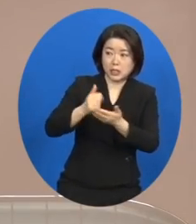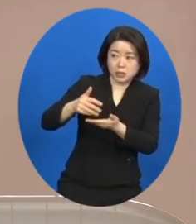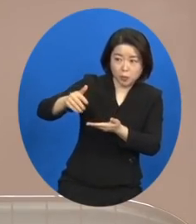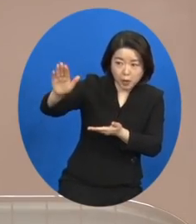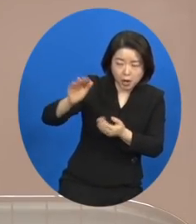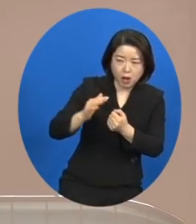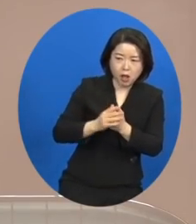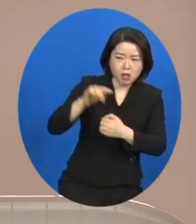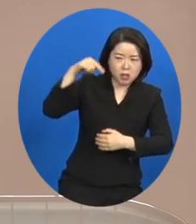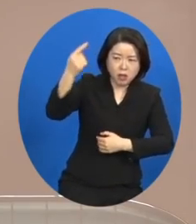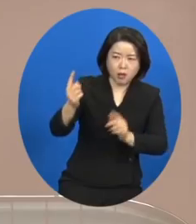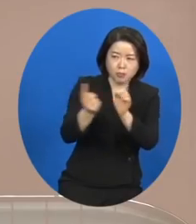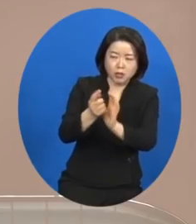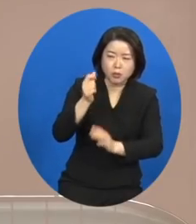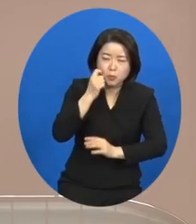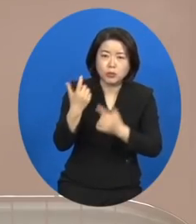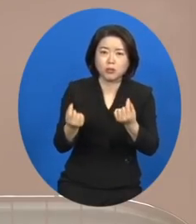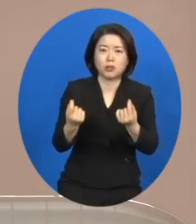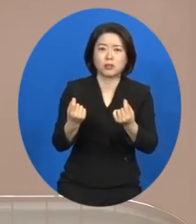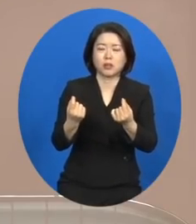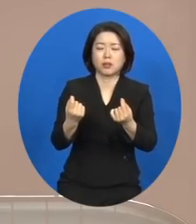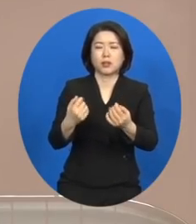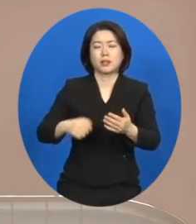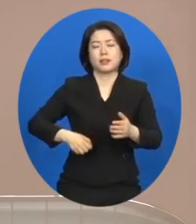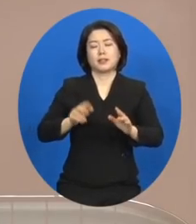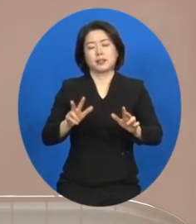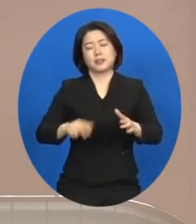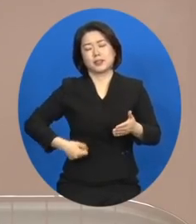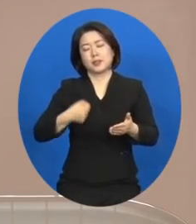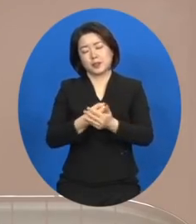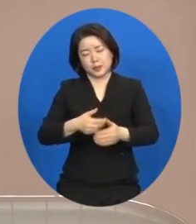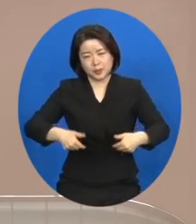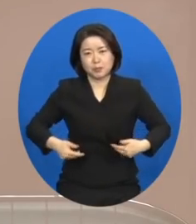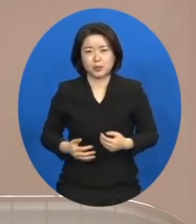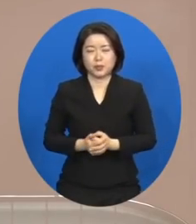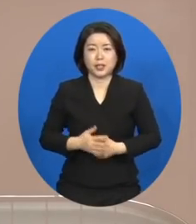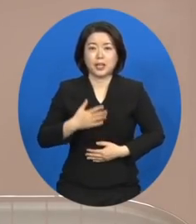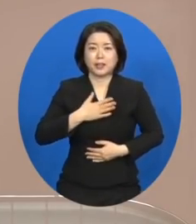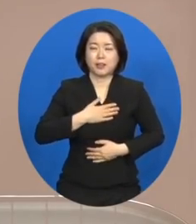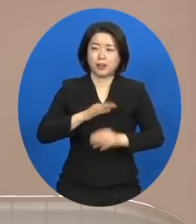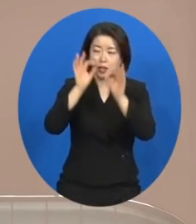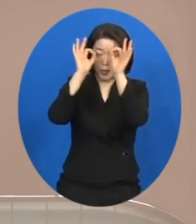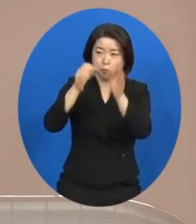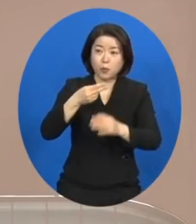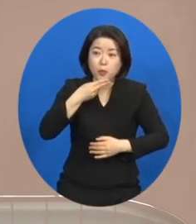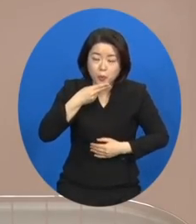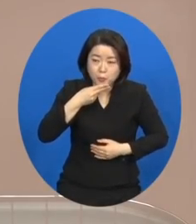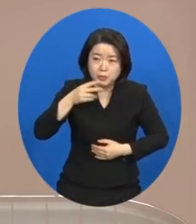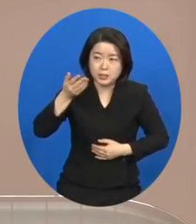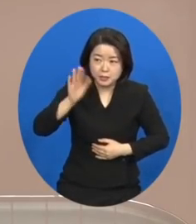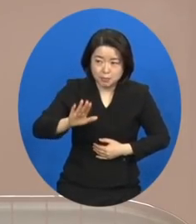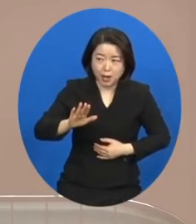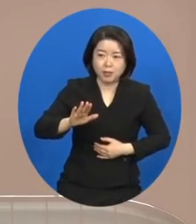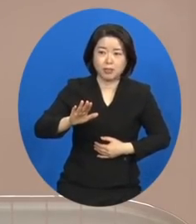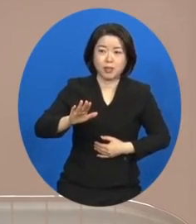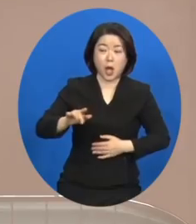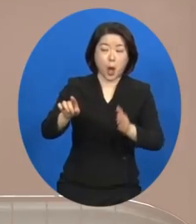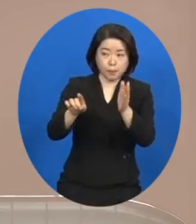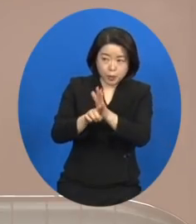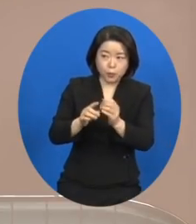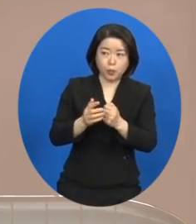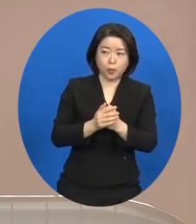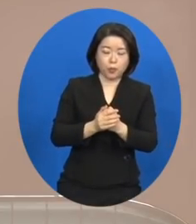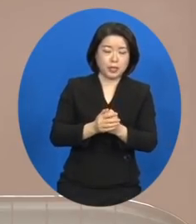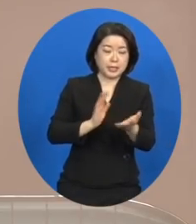못 만날 것 같아요. 결정을 해야 됩니다. 내가 정말 보지 않고도 믿고 지금 예수님을 떠나보내고 내려갈 것이냐